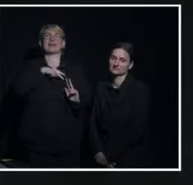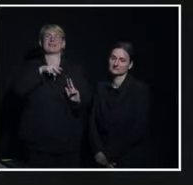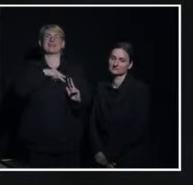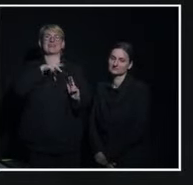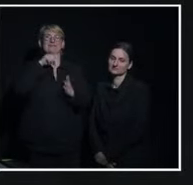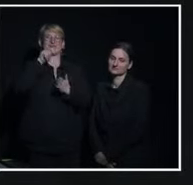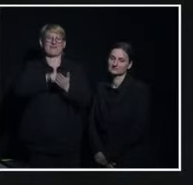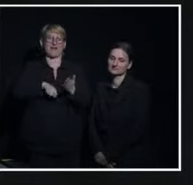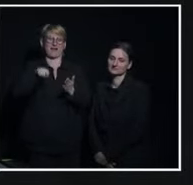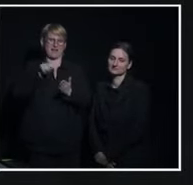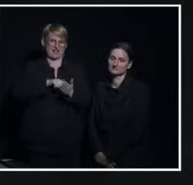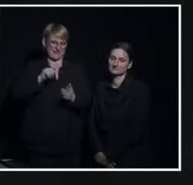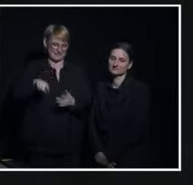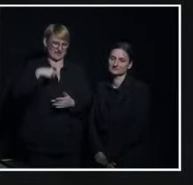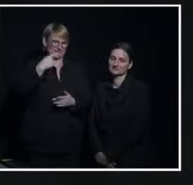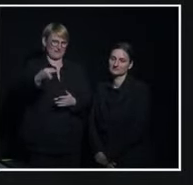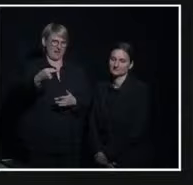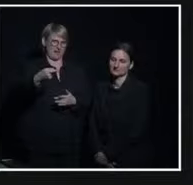der nächsten Wahl.